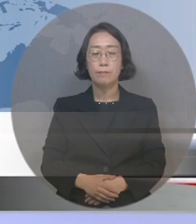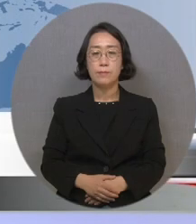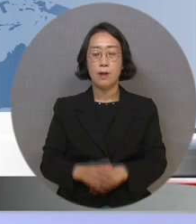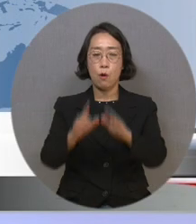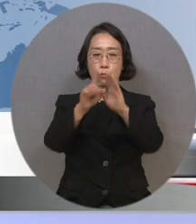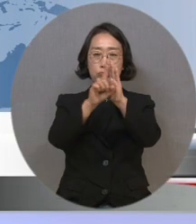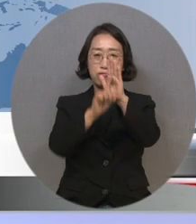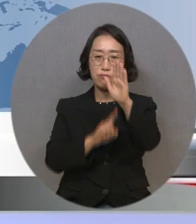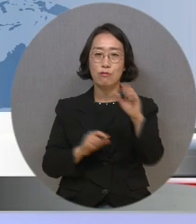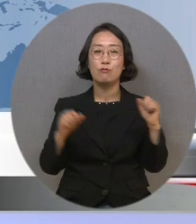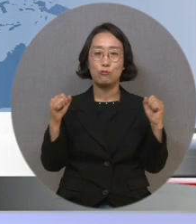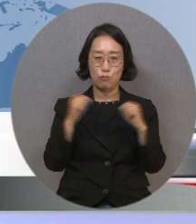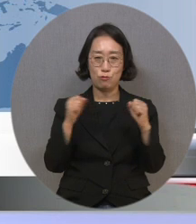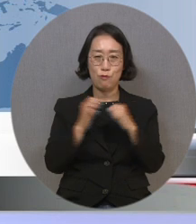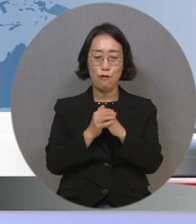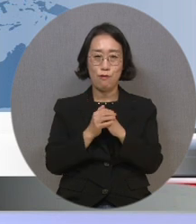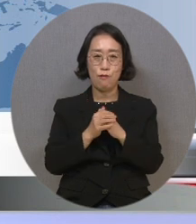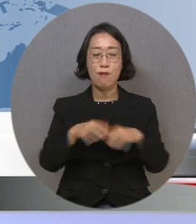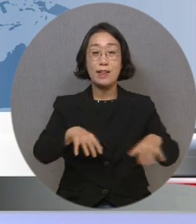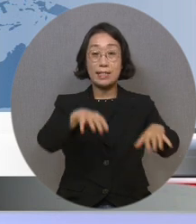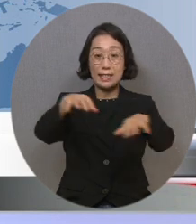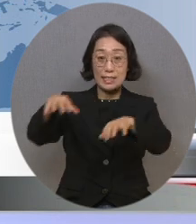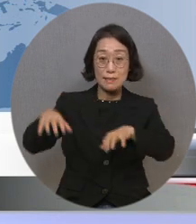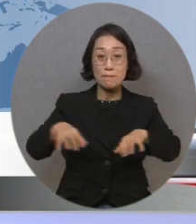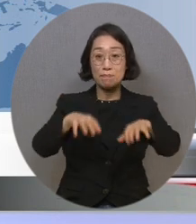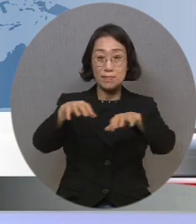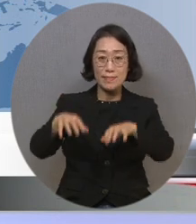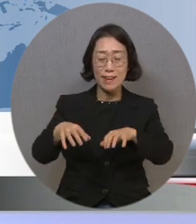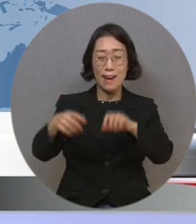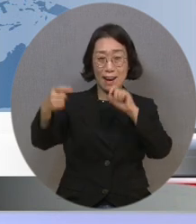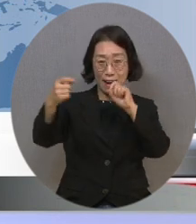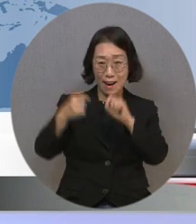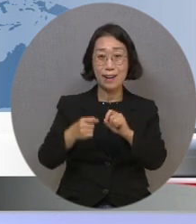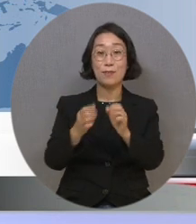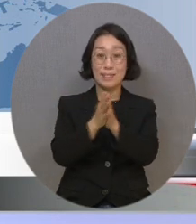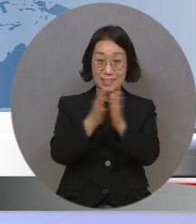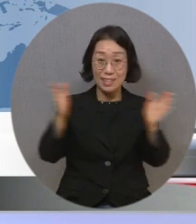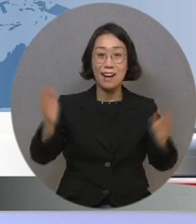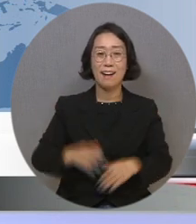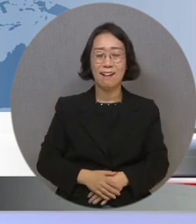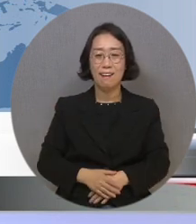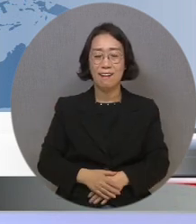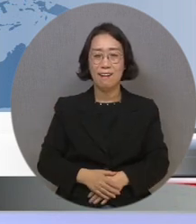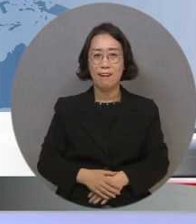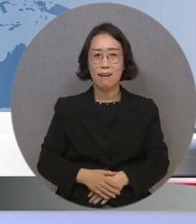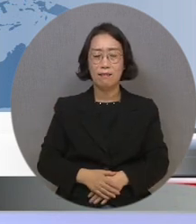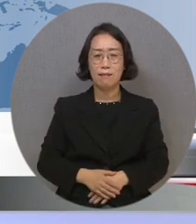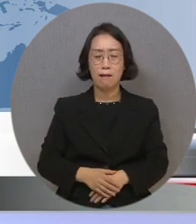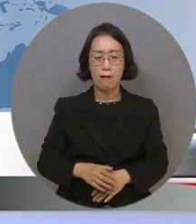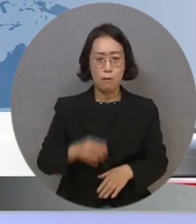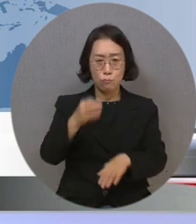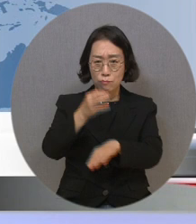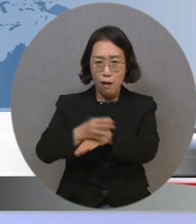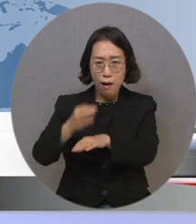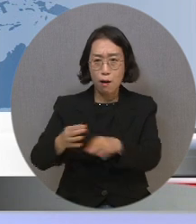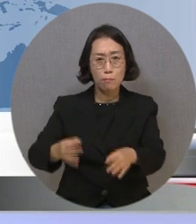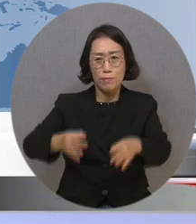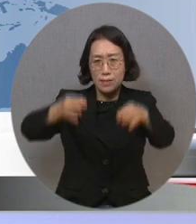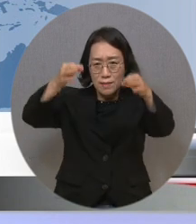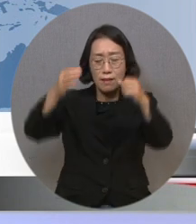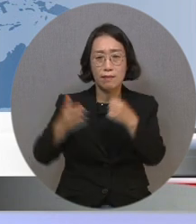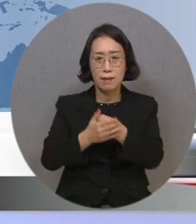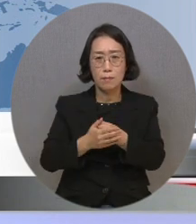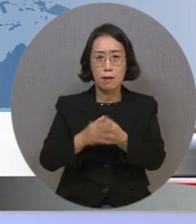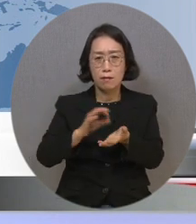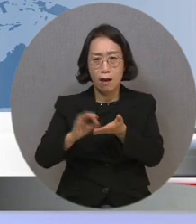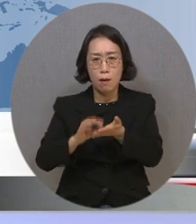날씨가 추워지면서 본격적인 김장철이 다가오고 있습니다. 하지만 물가가 크게 올라 김장 비용이